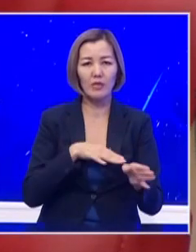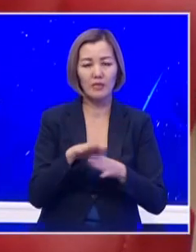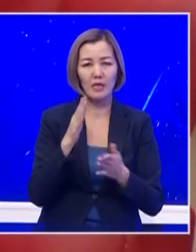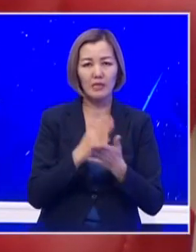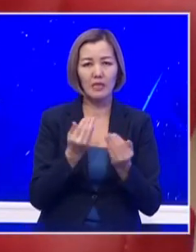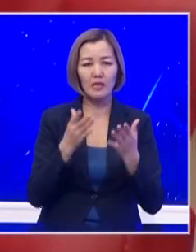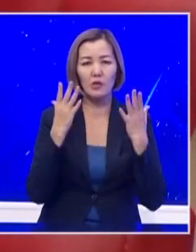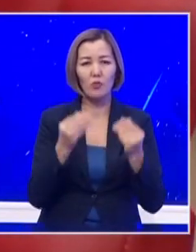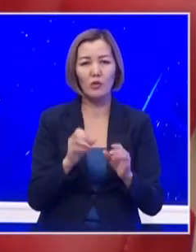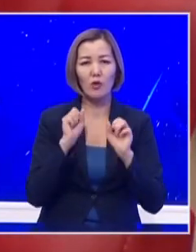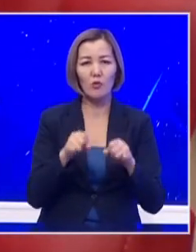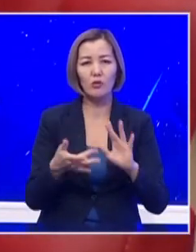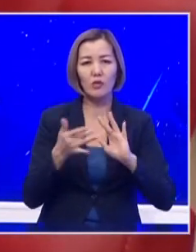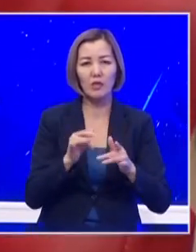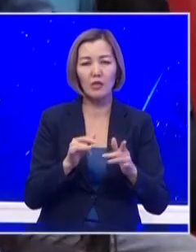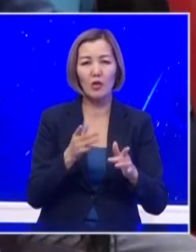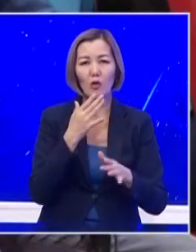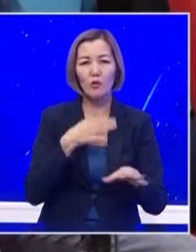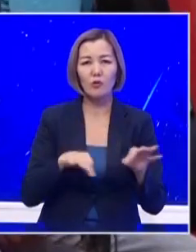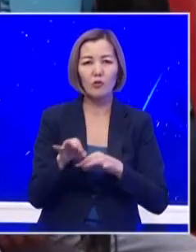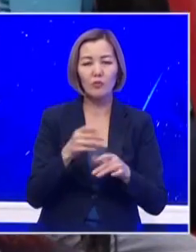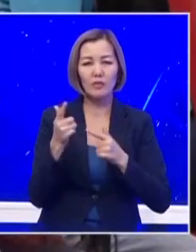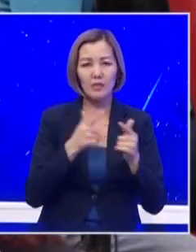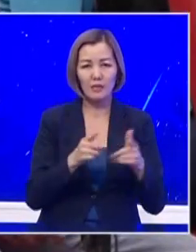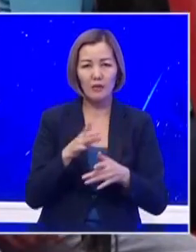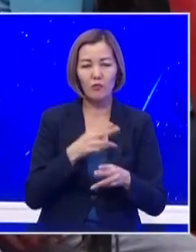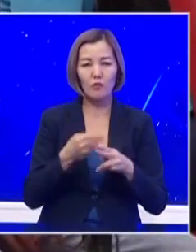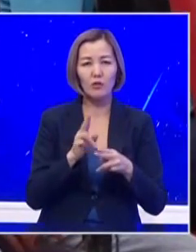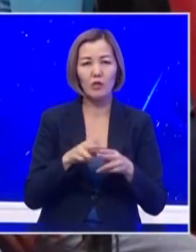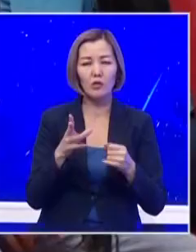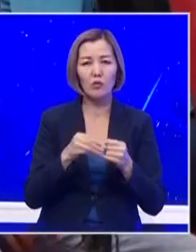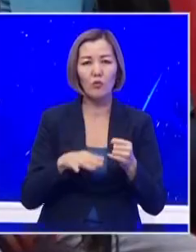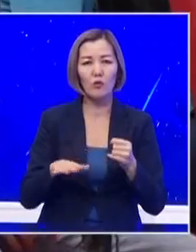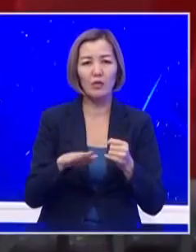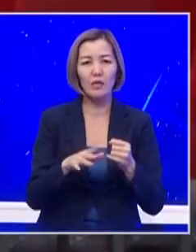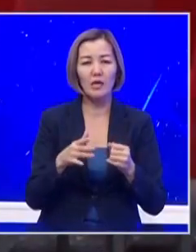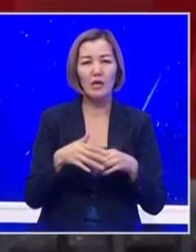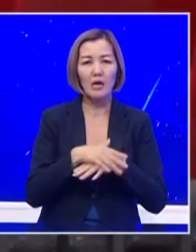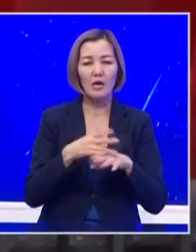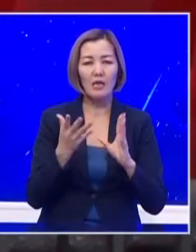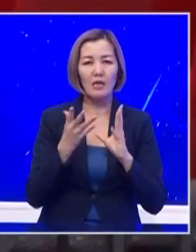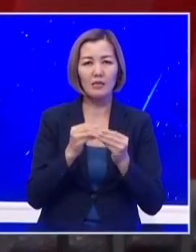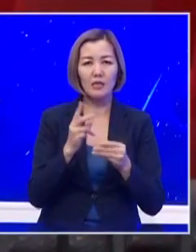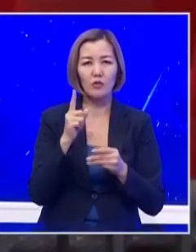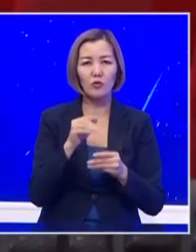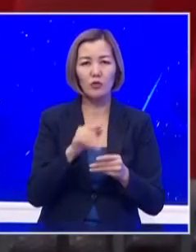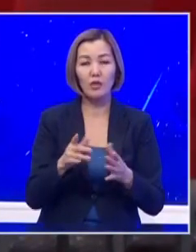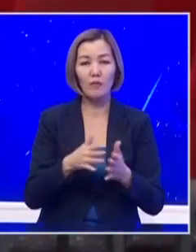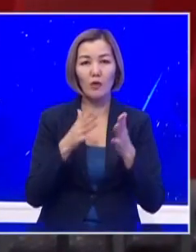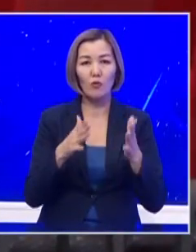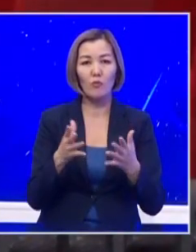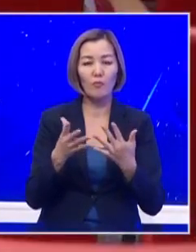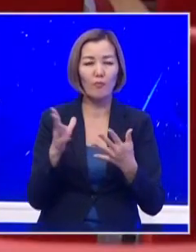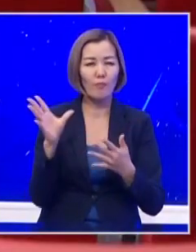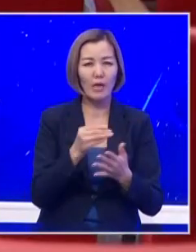асады. Қазіргі уақытта қолжетімді интернет ұлттық жобасы әзірленуде. Осылайша өңірде халық саны 100 адамнан асатын